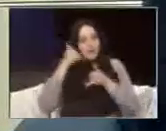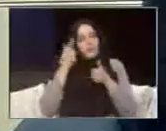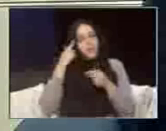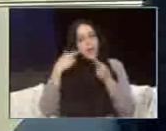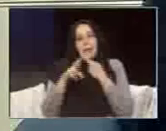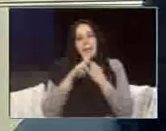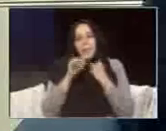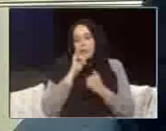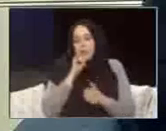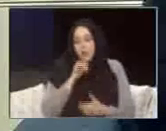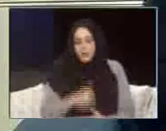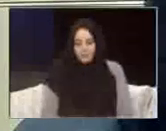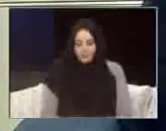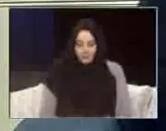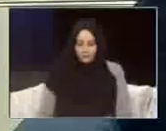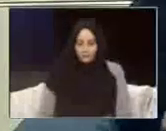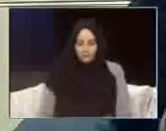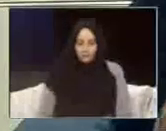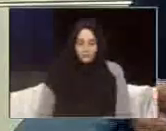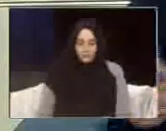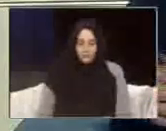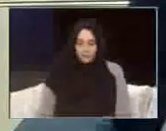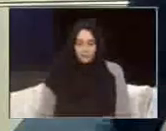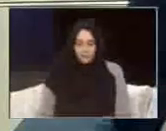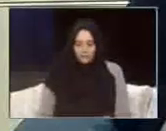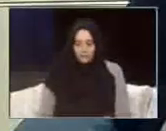الإجابة عليها. طيب هل في اتصال؟